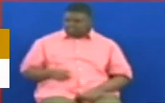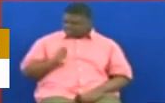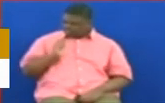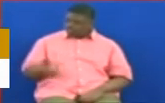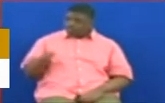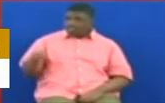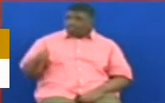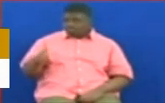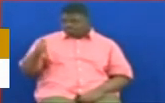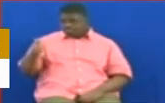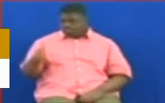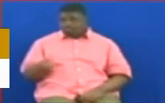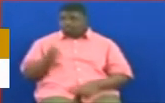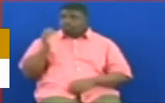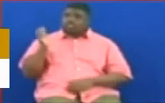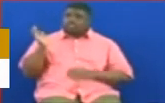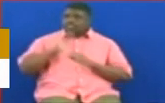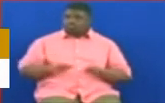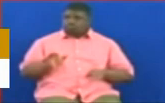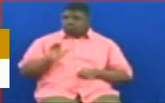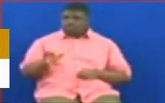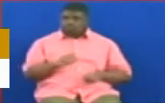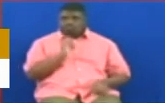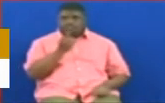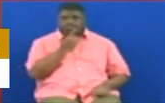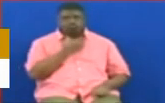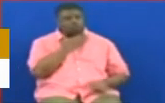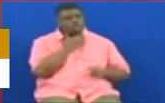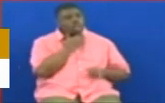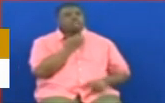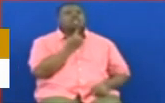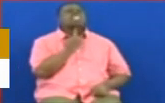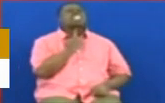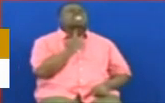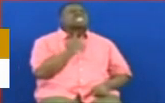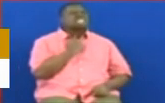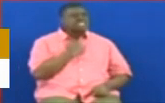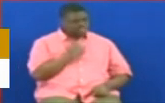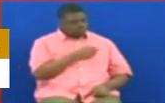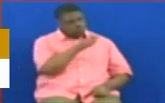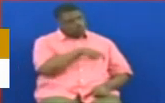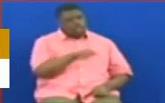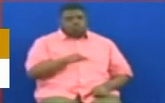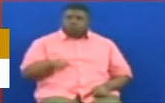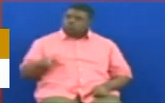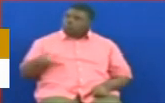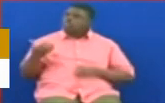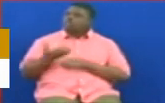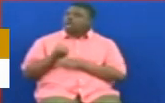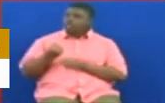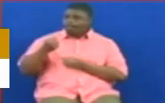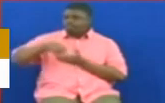sana katika hitimisho lako ambako umeenda kujibu kiu ya Watanzania, ambao Watanzania waliotaka kunufaika na uvuvi wa bahari